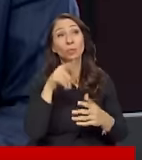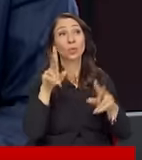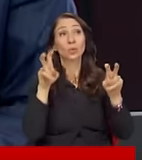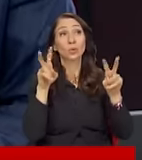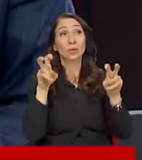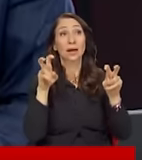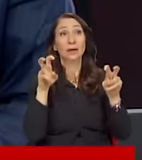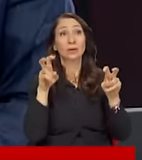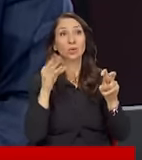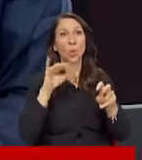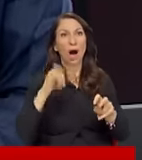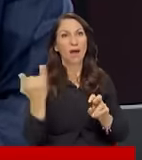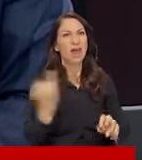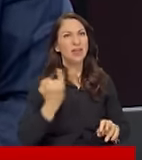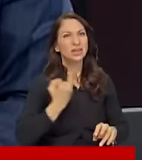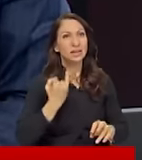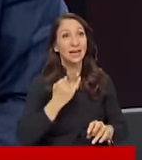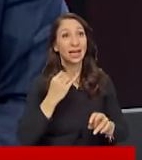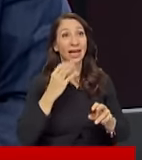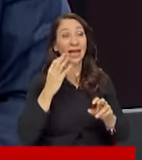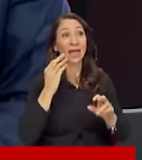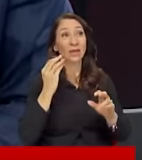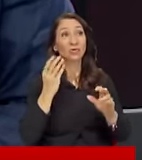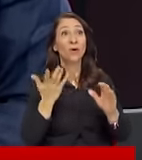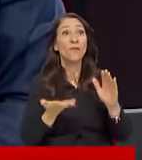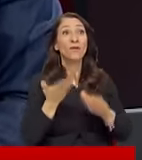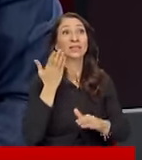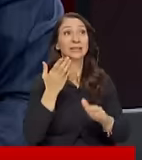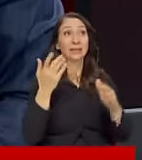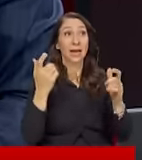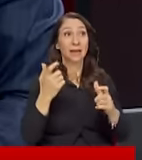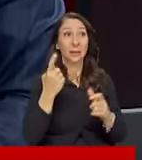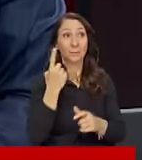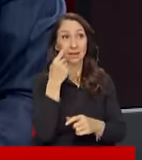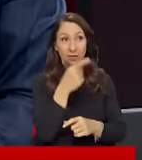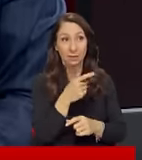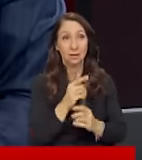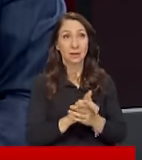konuda çok sert eleştirileri en dozun yükseldiği hatlardan birisi.